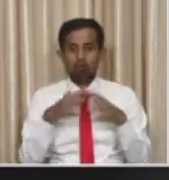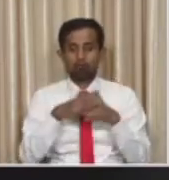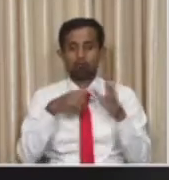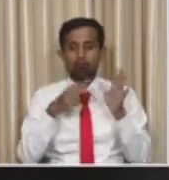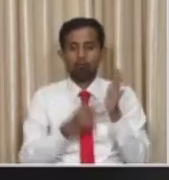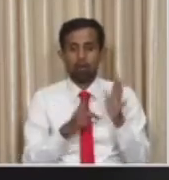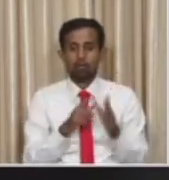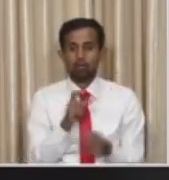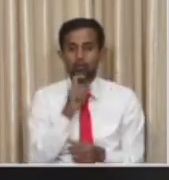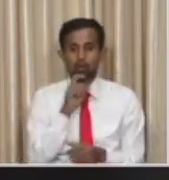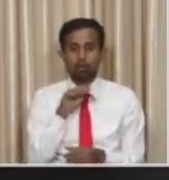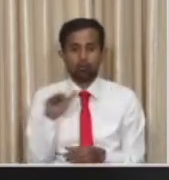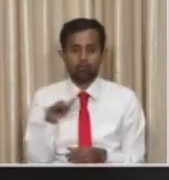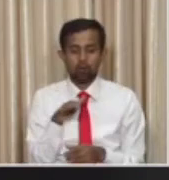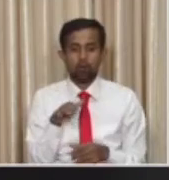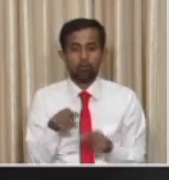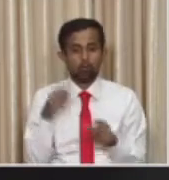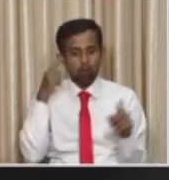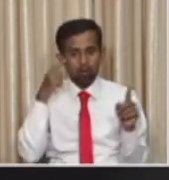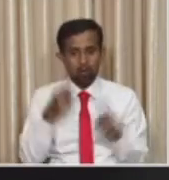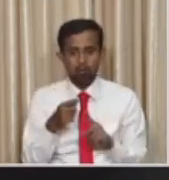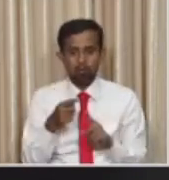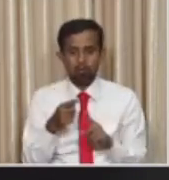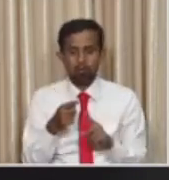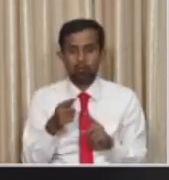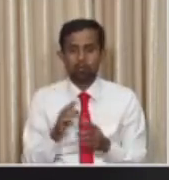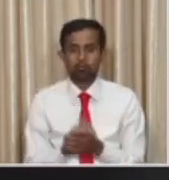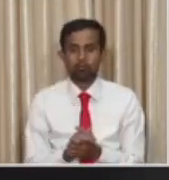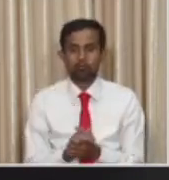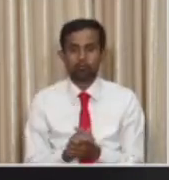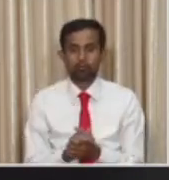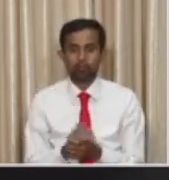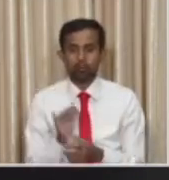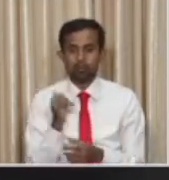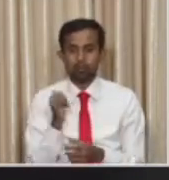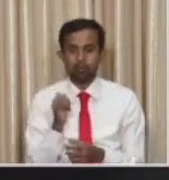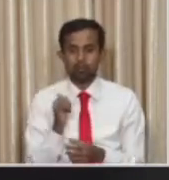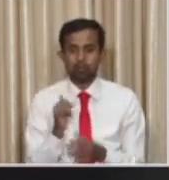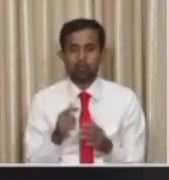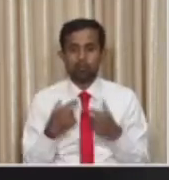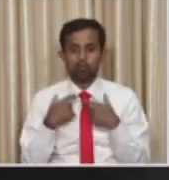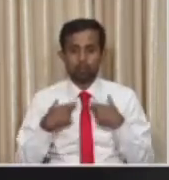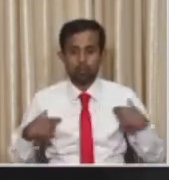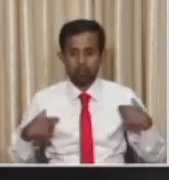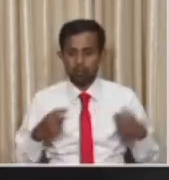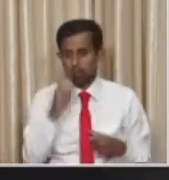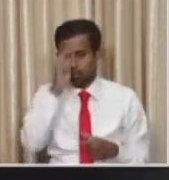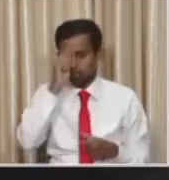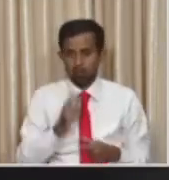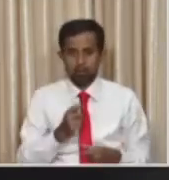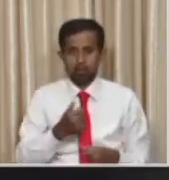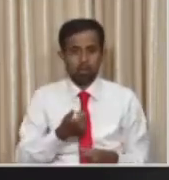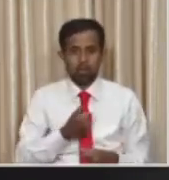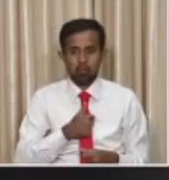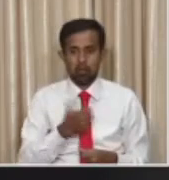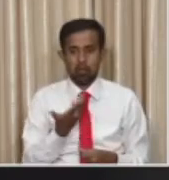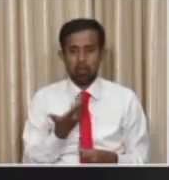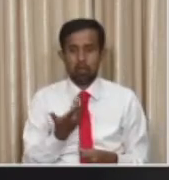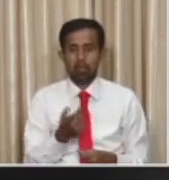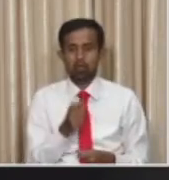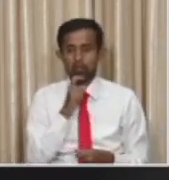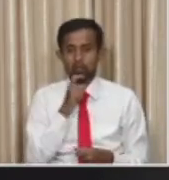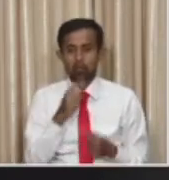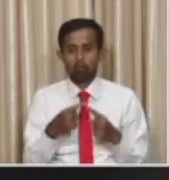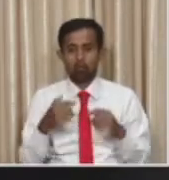ඉතින් මේවැදී මේව සම්බන්ධයෙන් අඩුගානේ සමහර නීතිඥ මහතුරු නම් ඕවට කැමති නැහැ. අධිකරණයක්